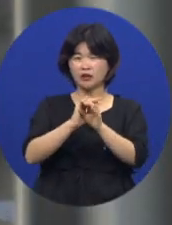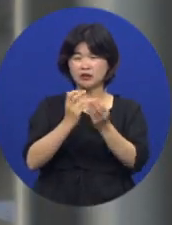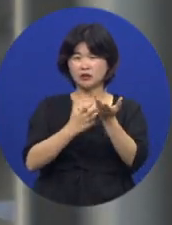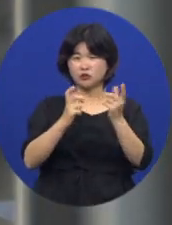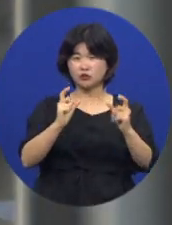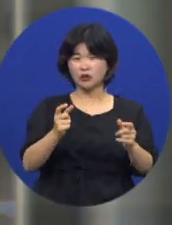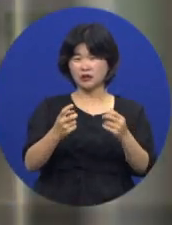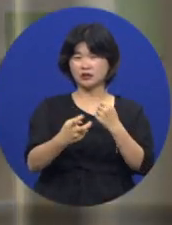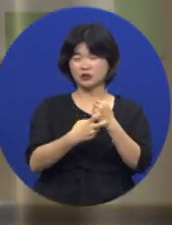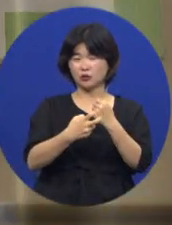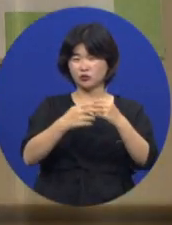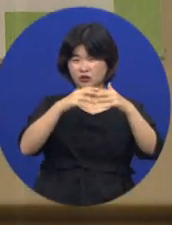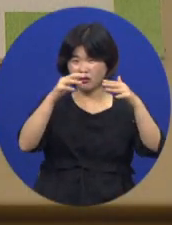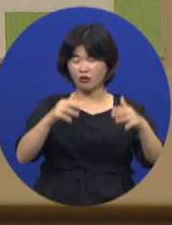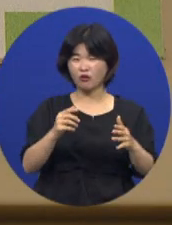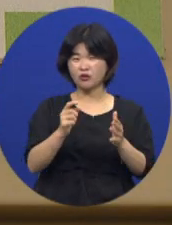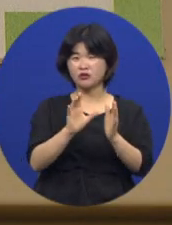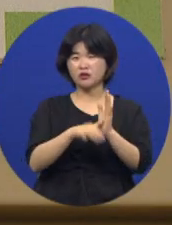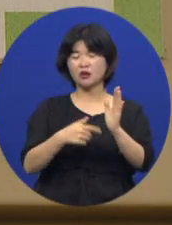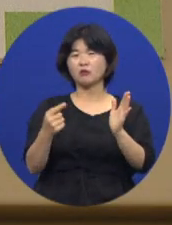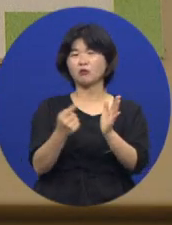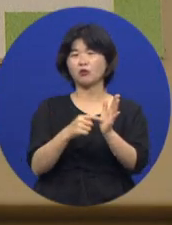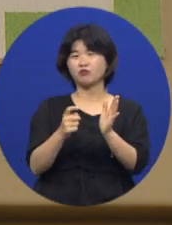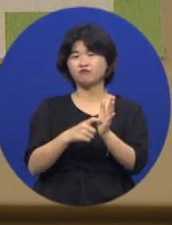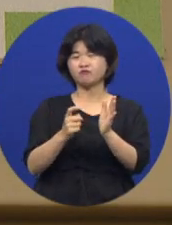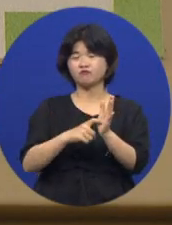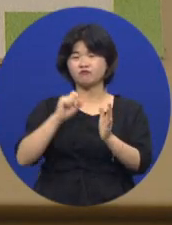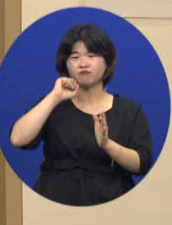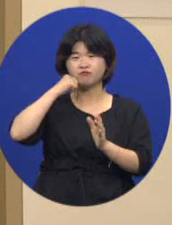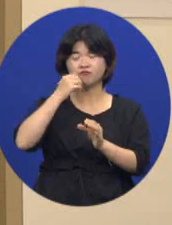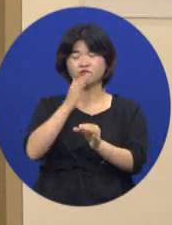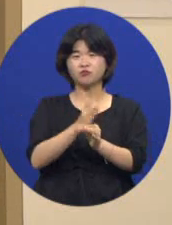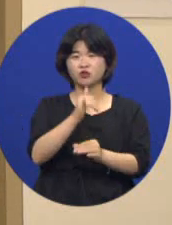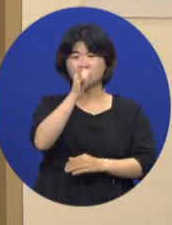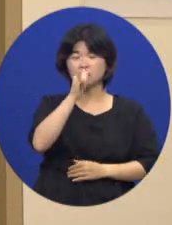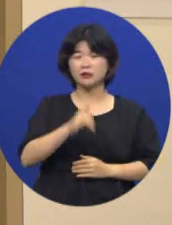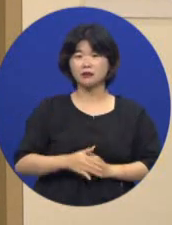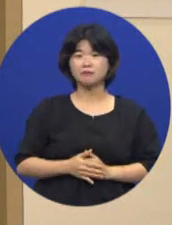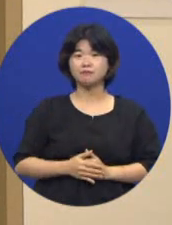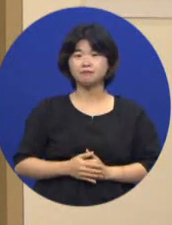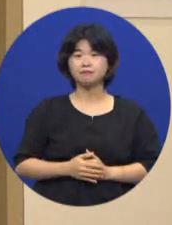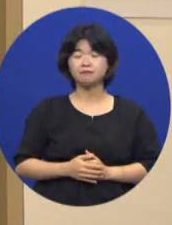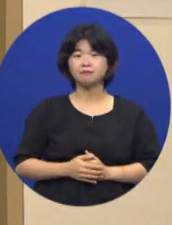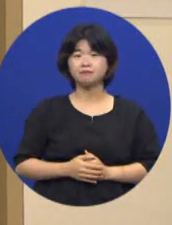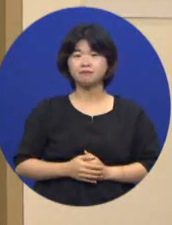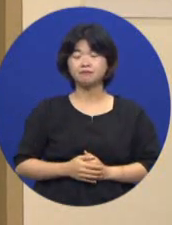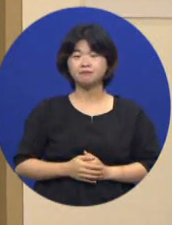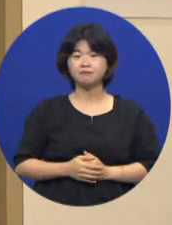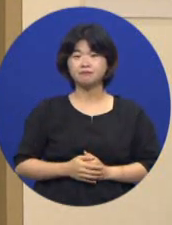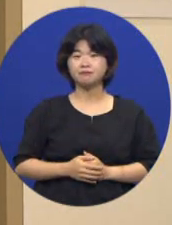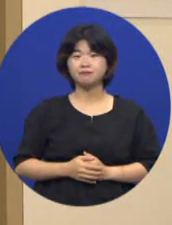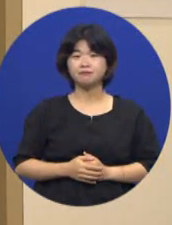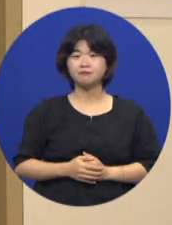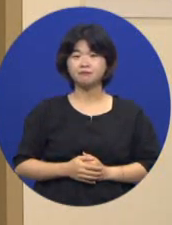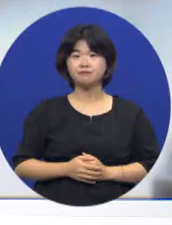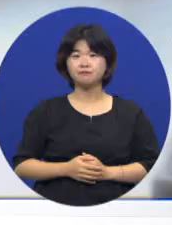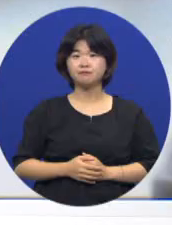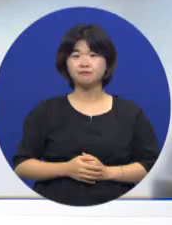제주 적 의료 체계가 어느 때보다 심각한 상황을 맞고 있습니다 mbc 뉴스 홍수현 입니다